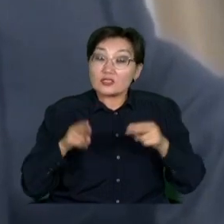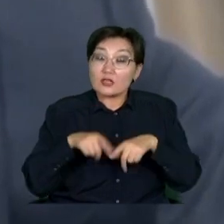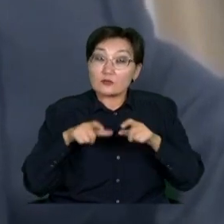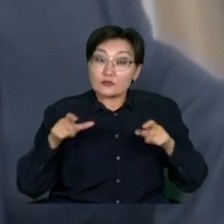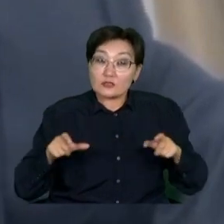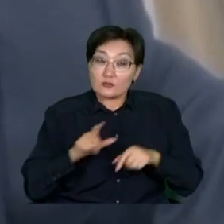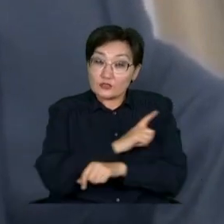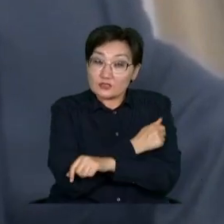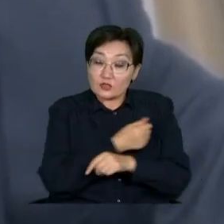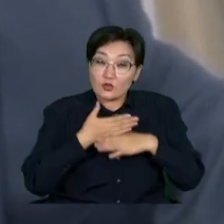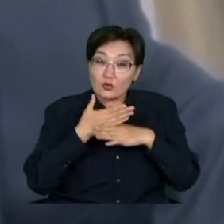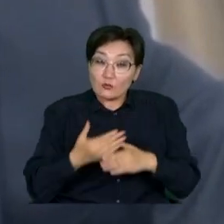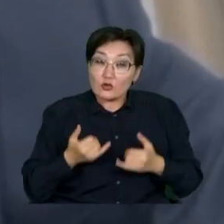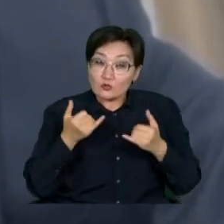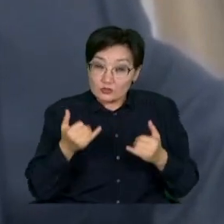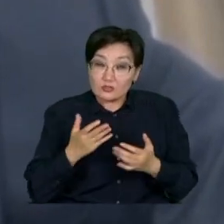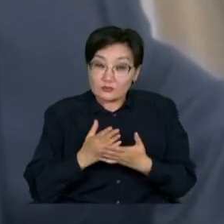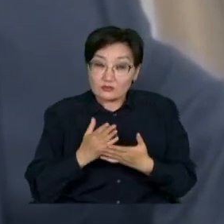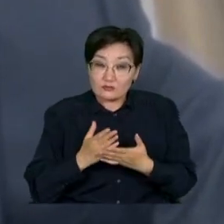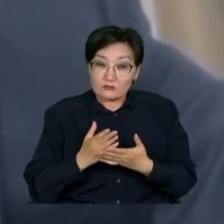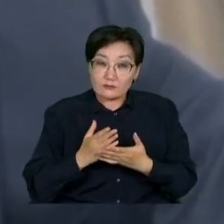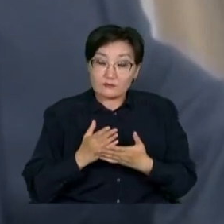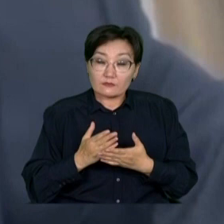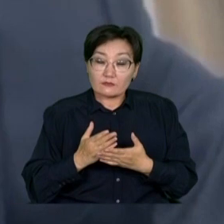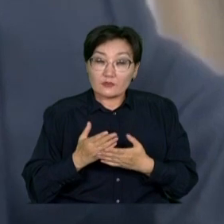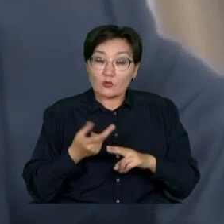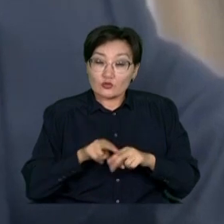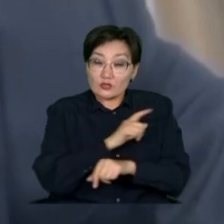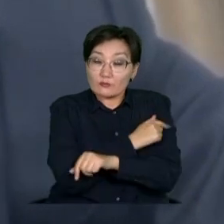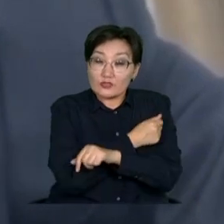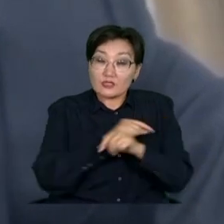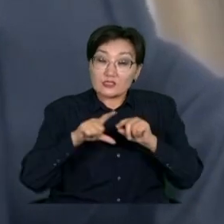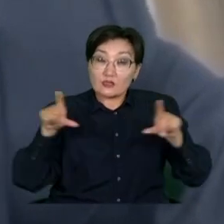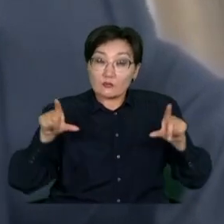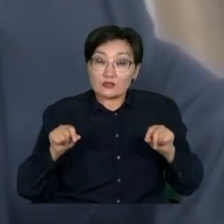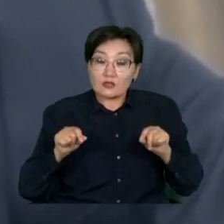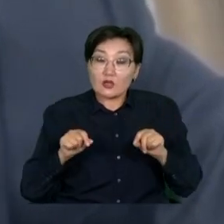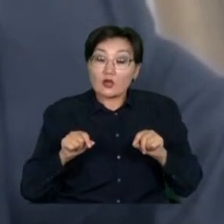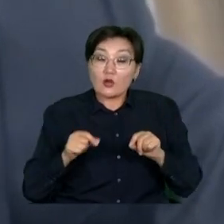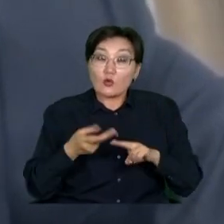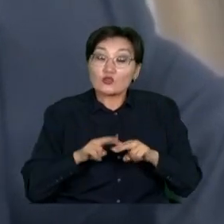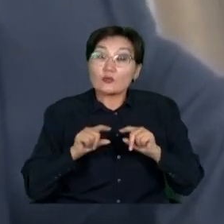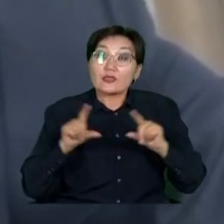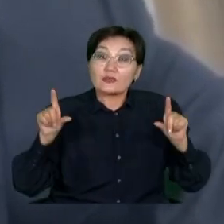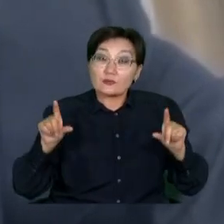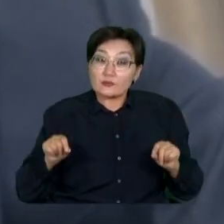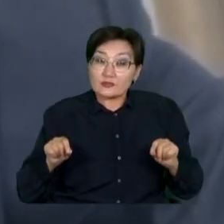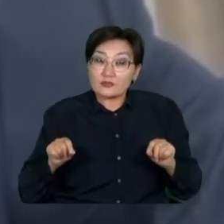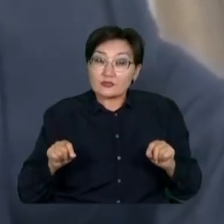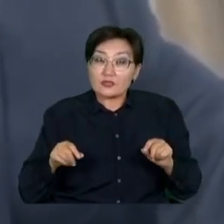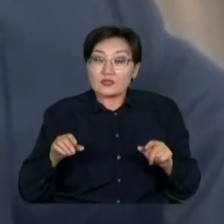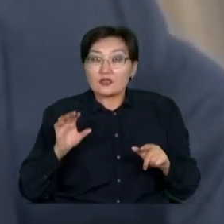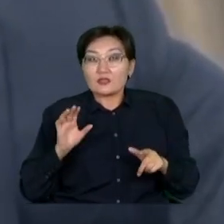адамдарға медициналық көмек көрсетіліп жатыр ол мекемеде. Сондықтан ол мекеменің не жақсы,